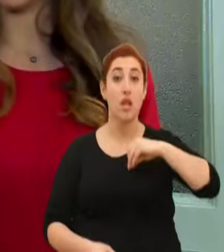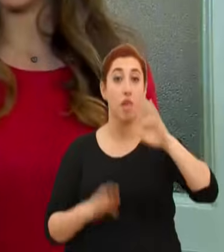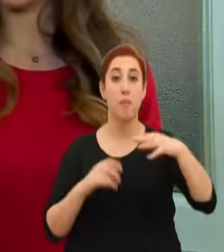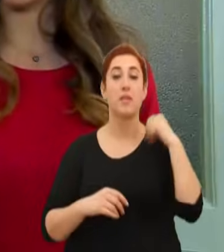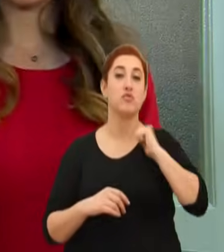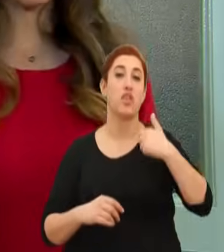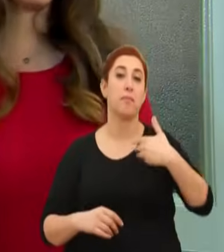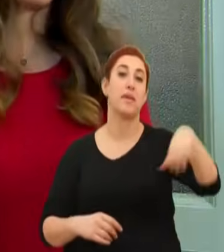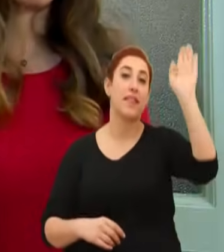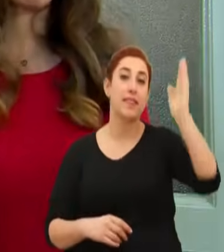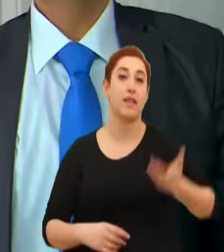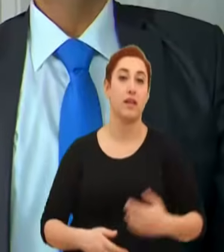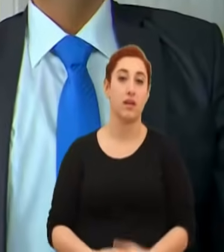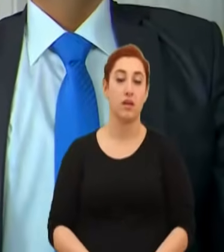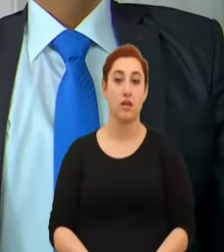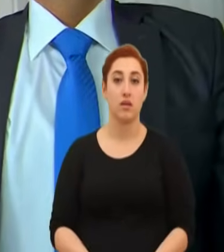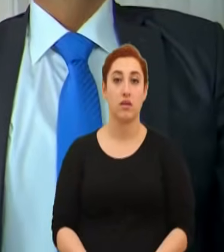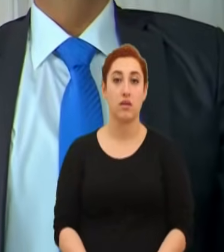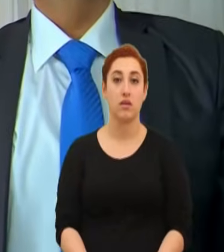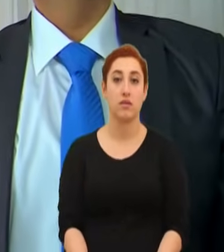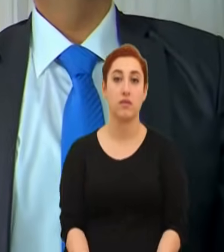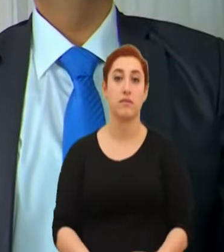ama benim çanta gitti beyefendi.